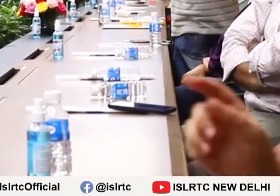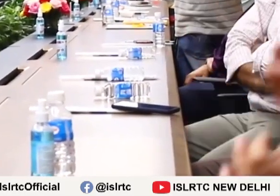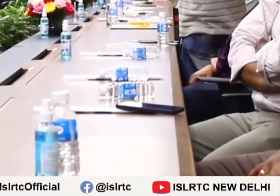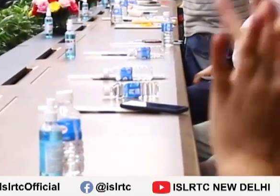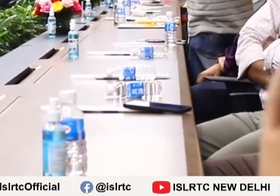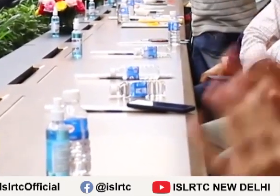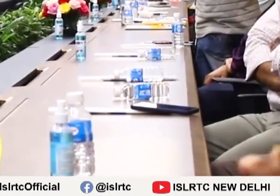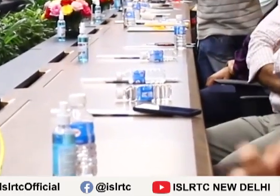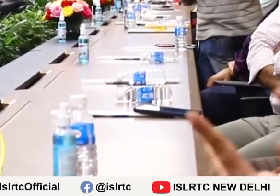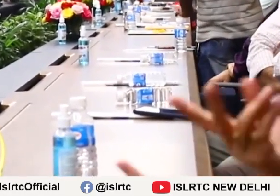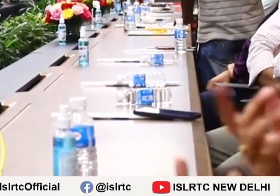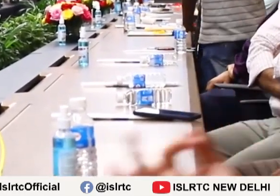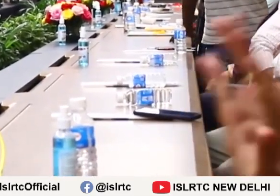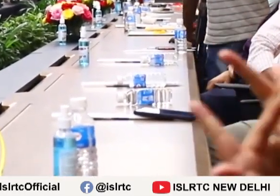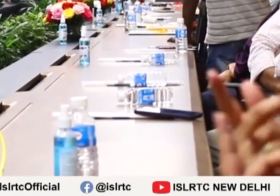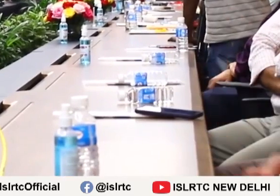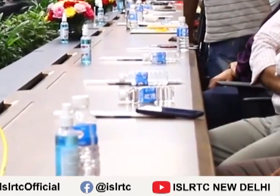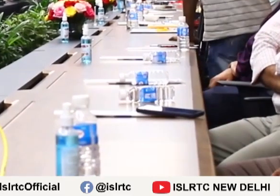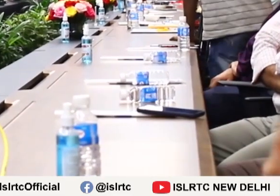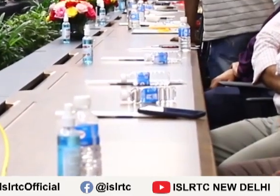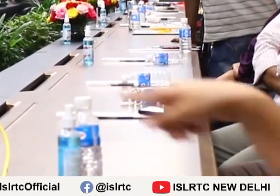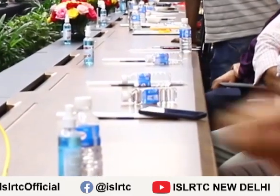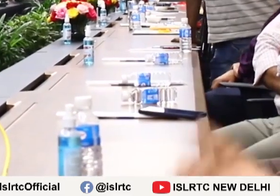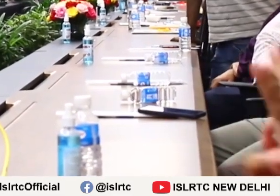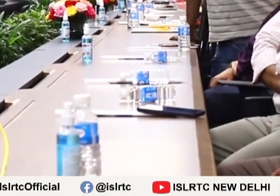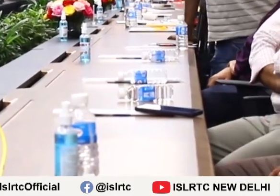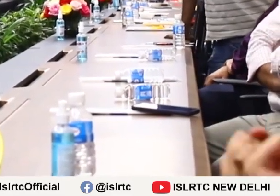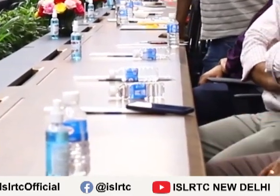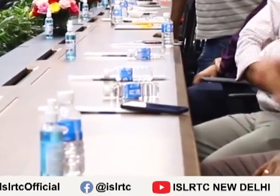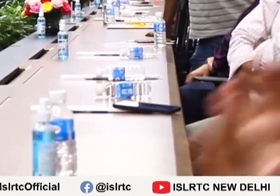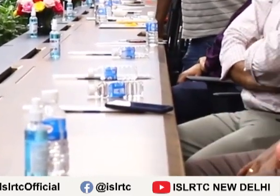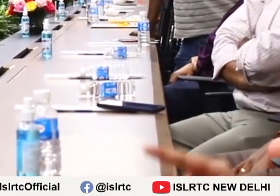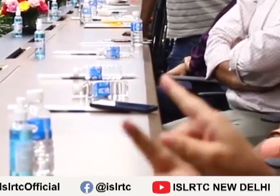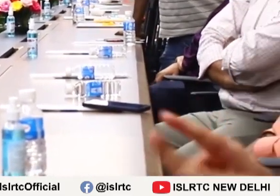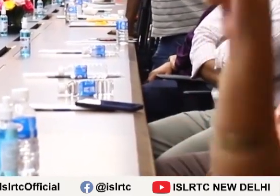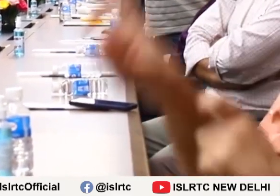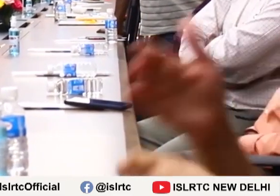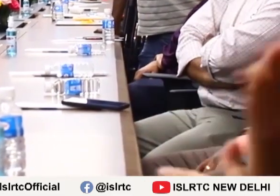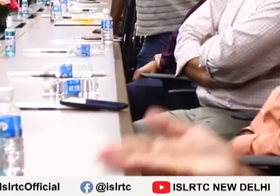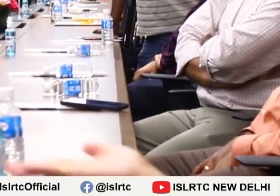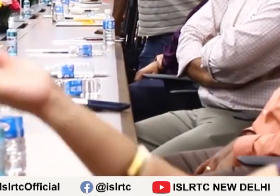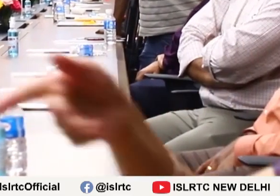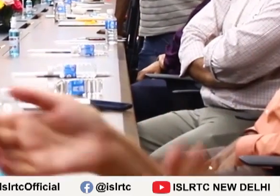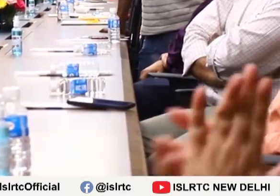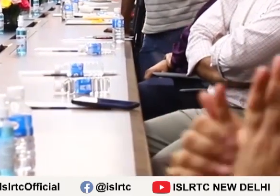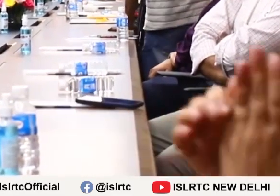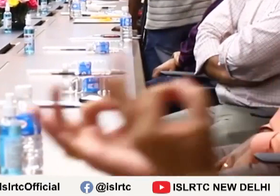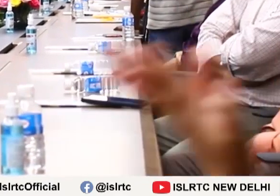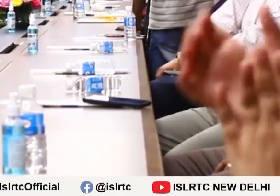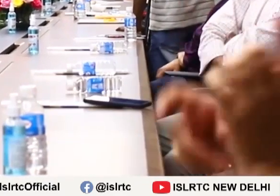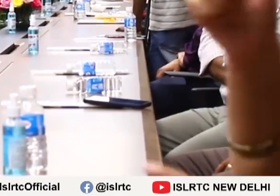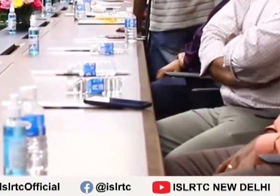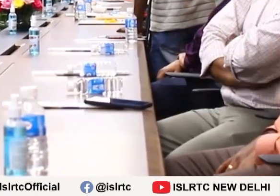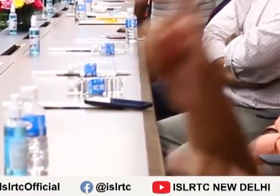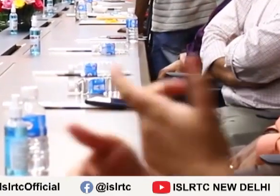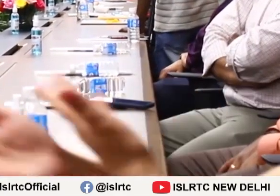से अच्छा करने की दिशा में कार्य करने में हम सब आगे बढ़ाएंगे, ताकि आप जैसे जो छात्र छात्राएं, प्रतिभावान छात्र छात्राएं हैं इस